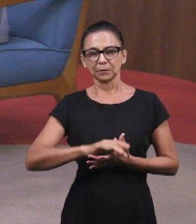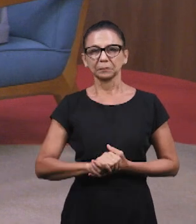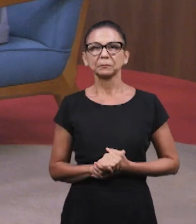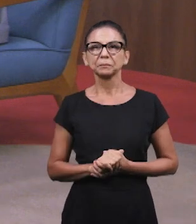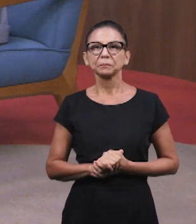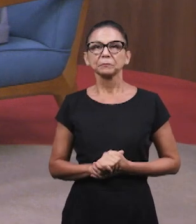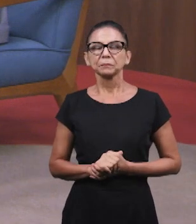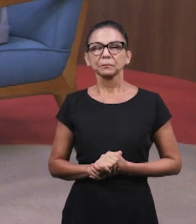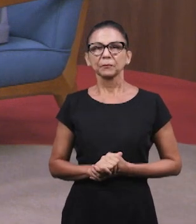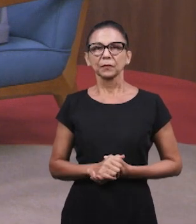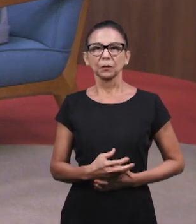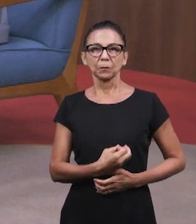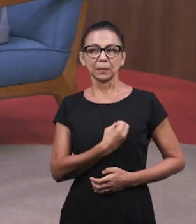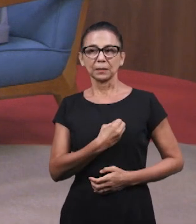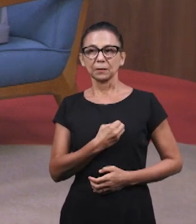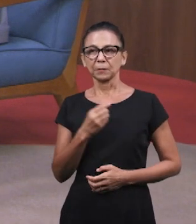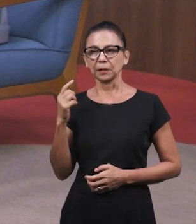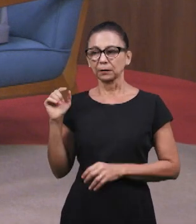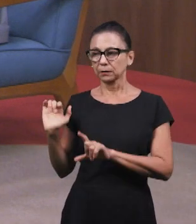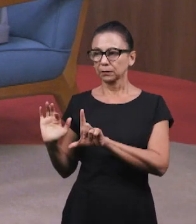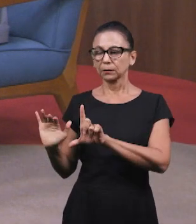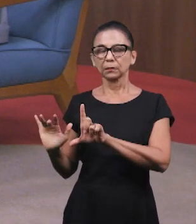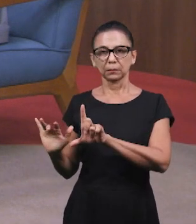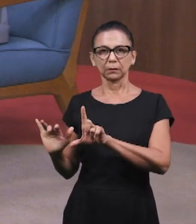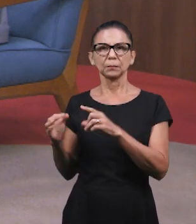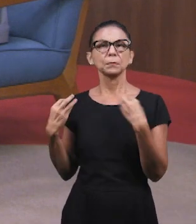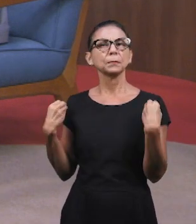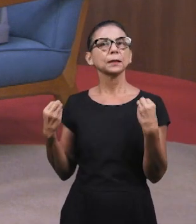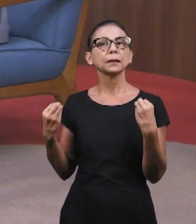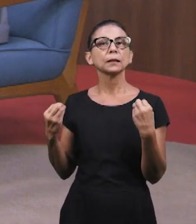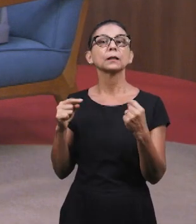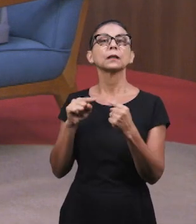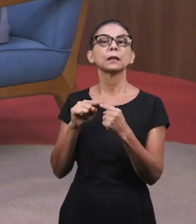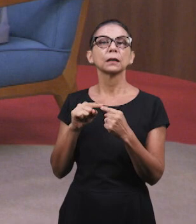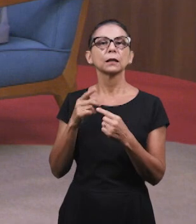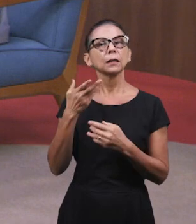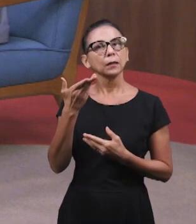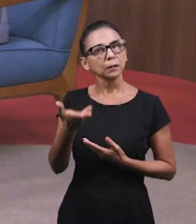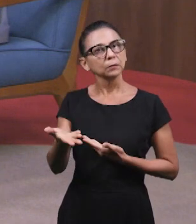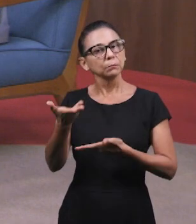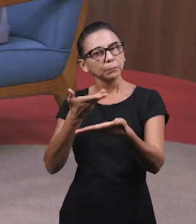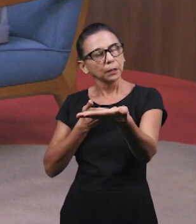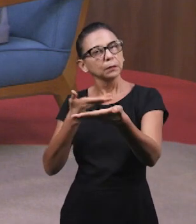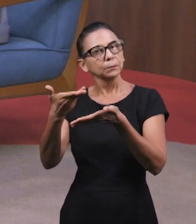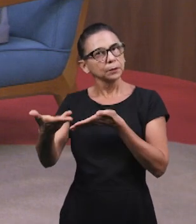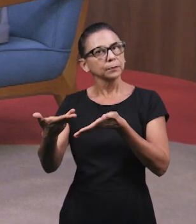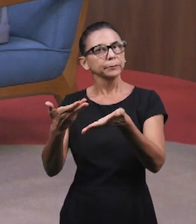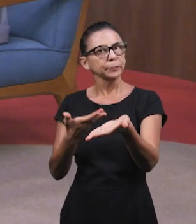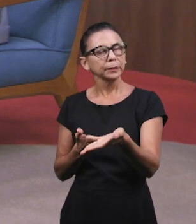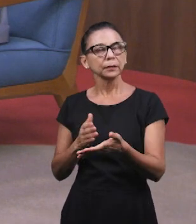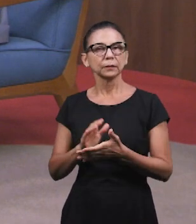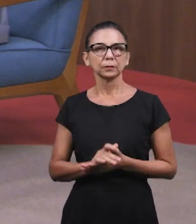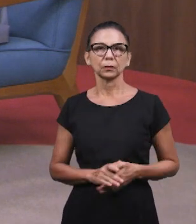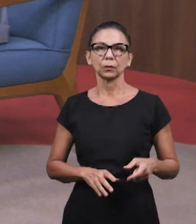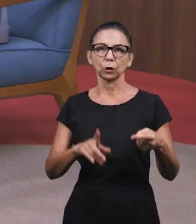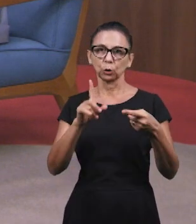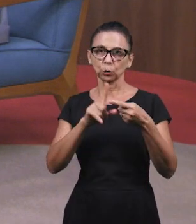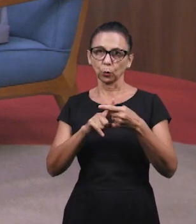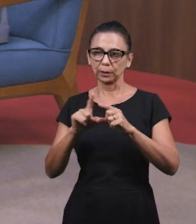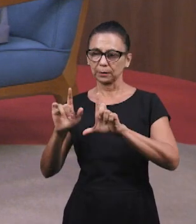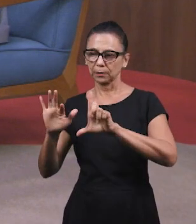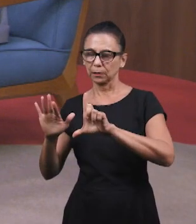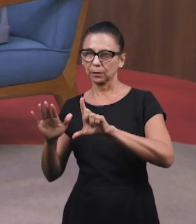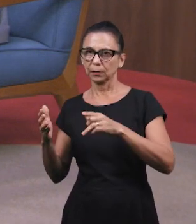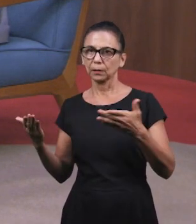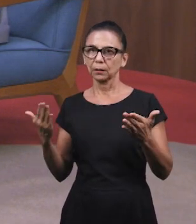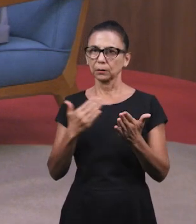quelques participations et vous voyez à l'écran le QR code et ce QR code a l'objectif que vous puissiez participer. Nous allons montrer deux